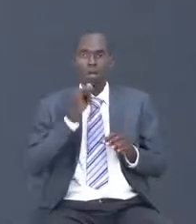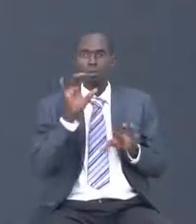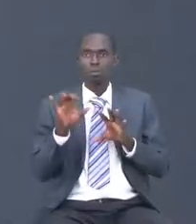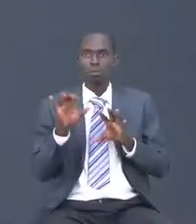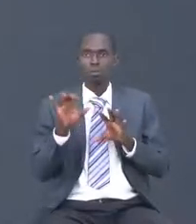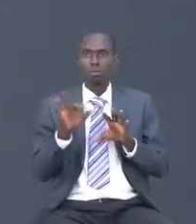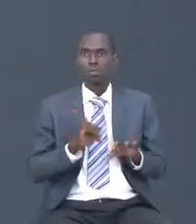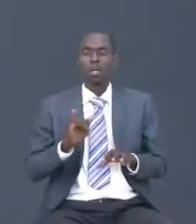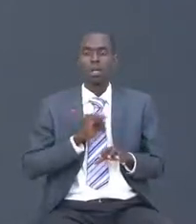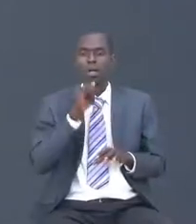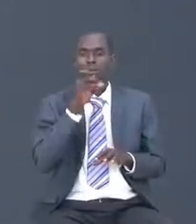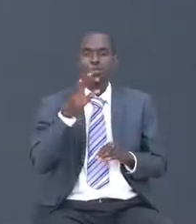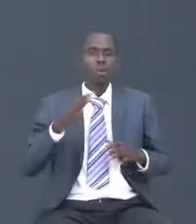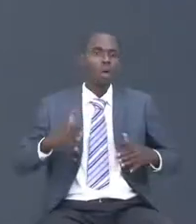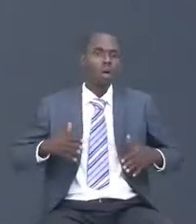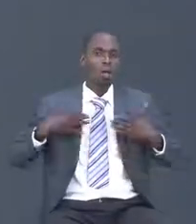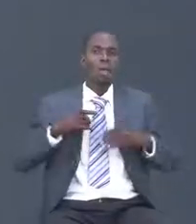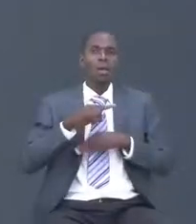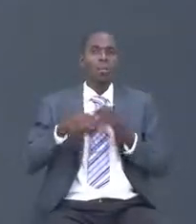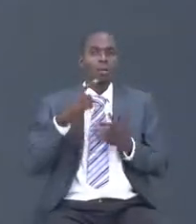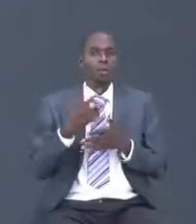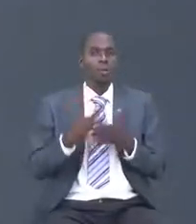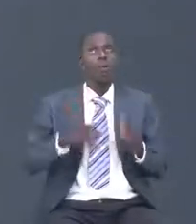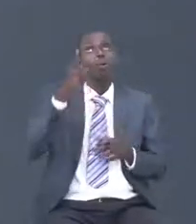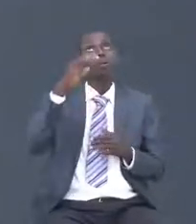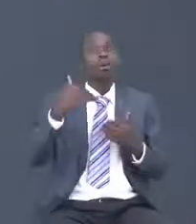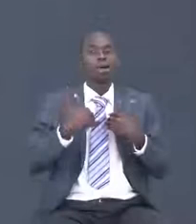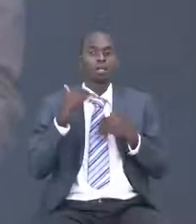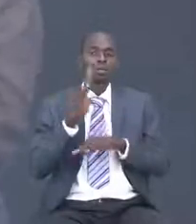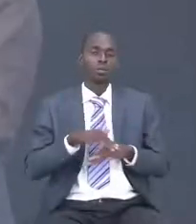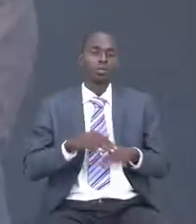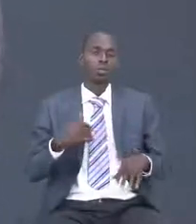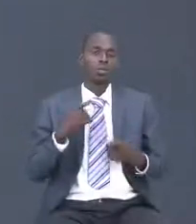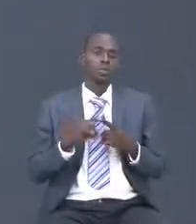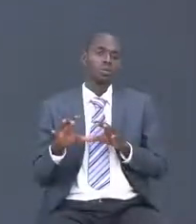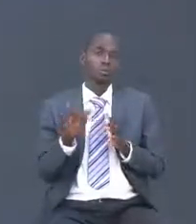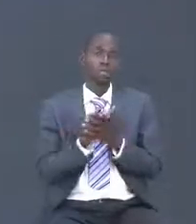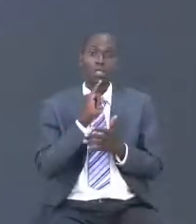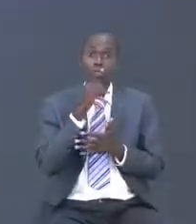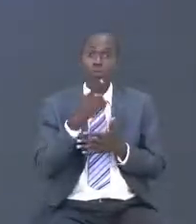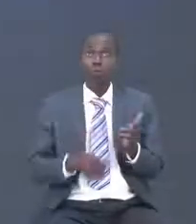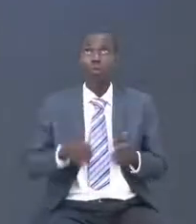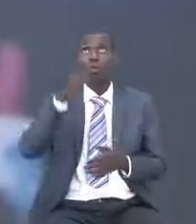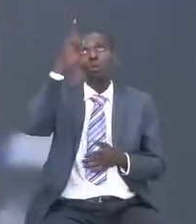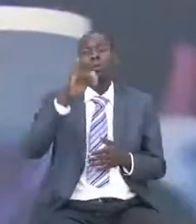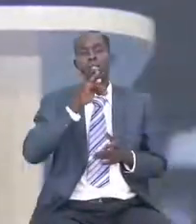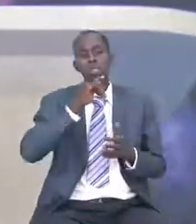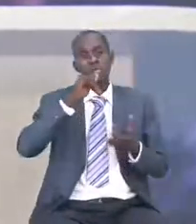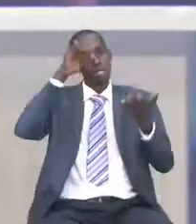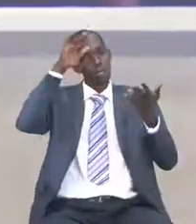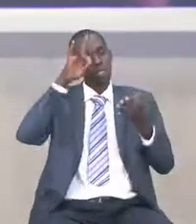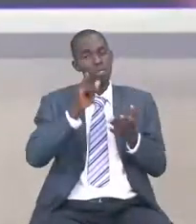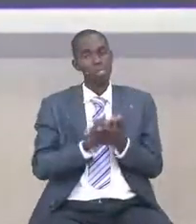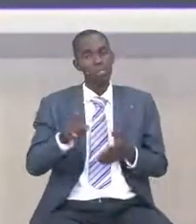dans ce que je fais. Et je suis tellement excité sur ce que Dieu m'a appelé à faire. Ça, c'est ce que